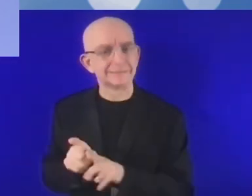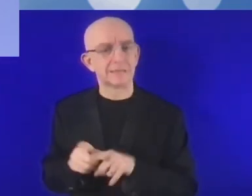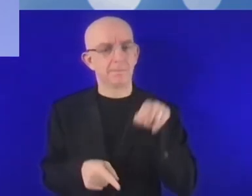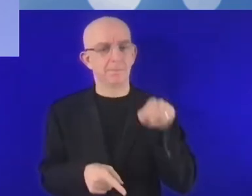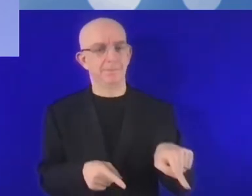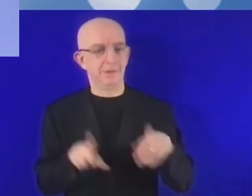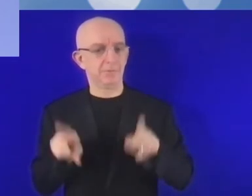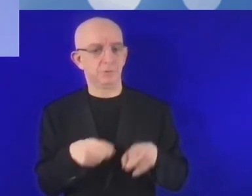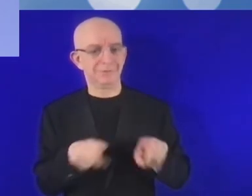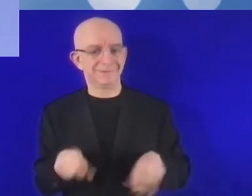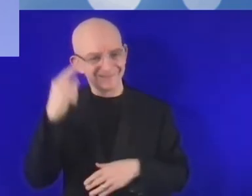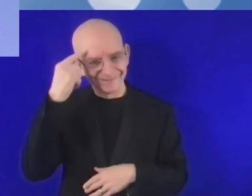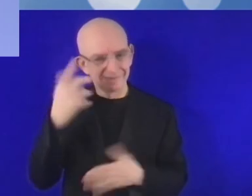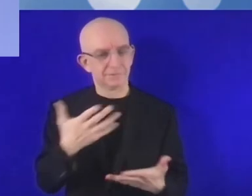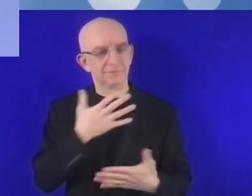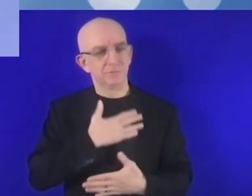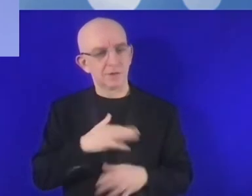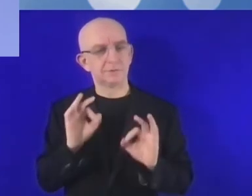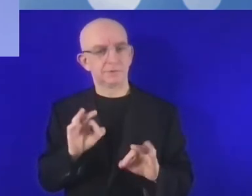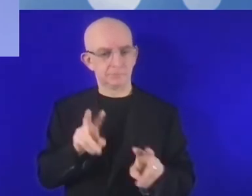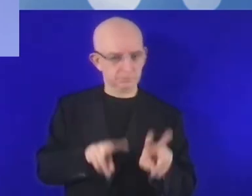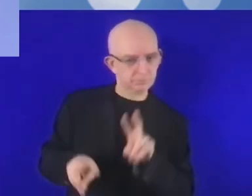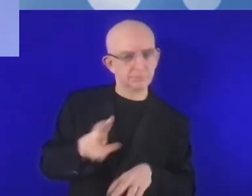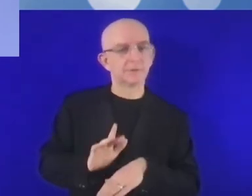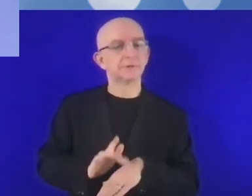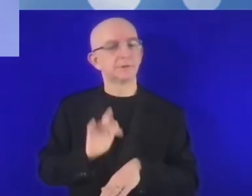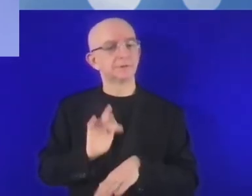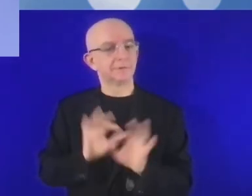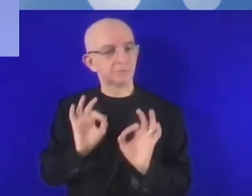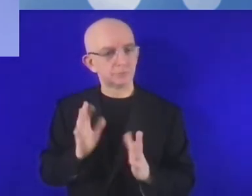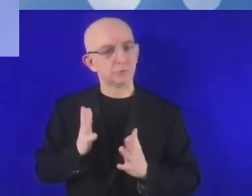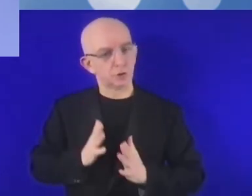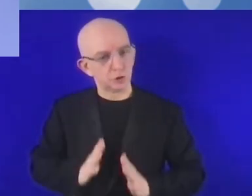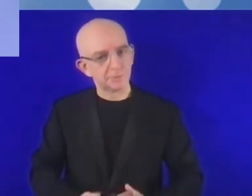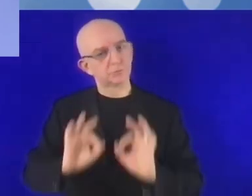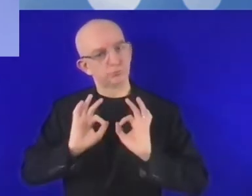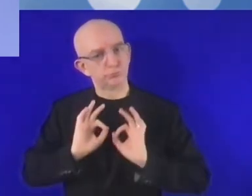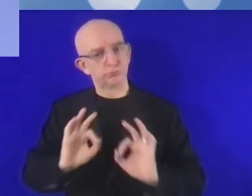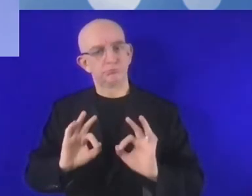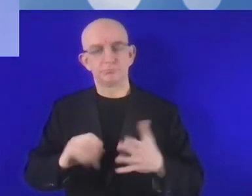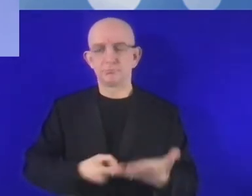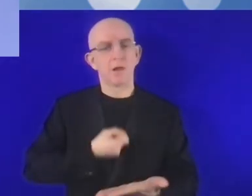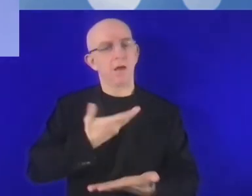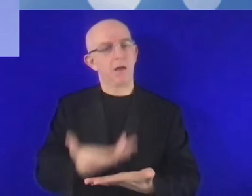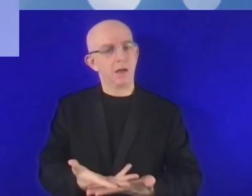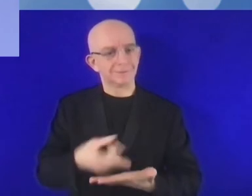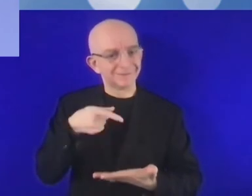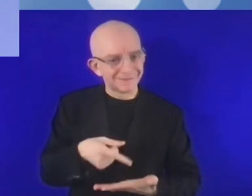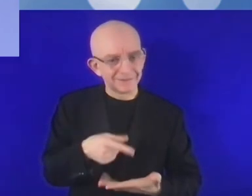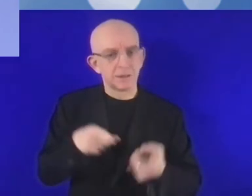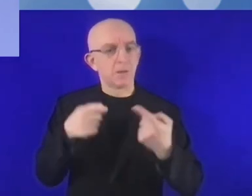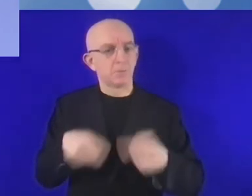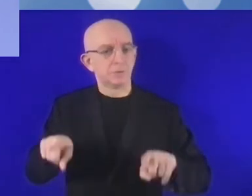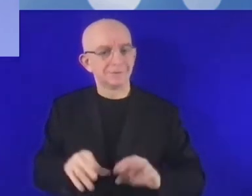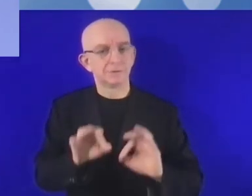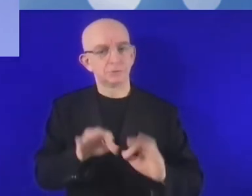رفيعة المستوى، فيجب أن نحرص على تشكيل حساسيتنا